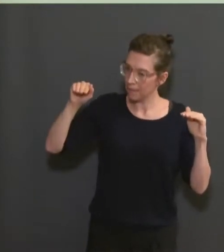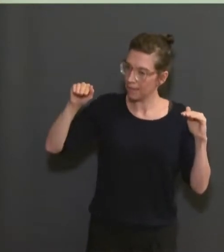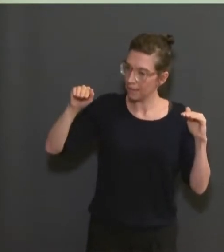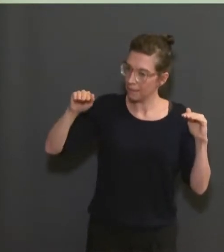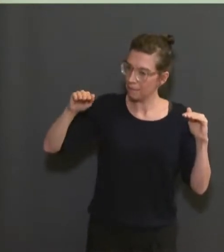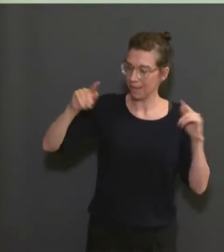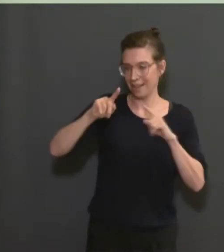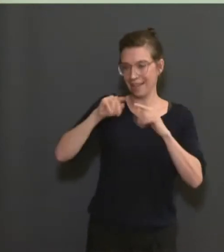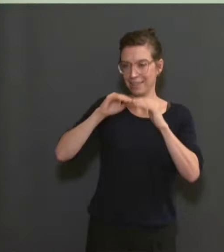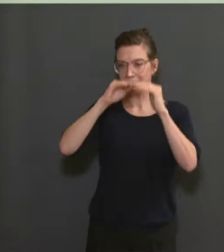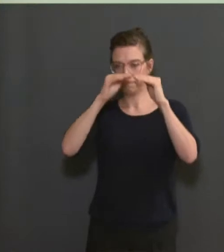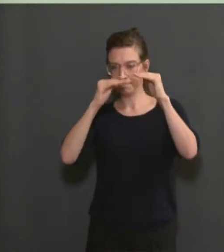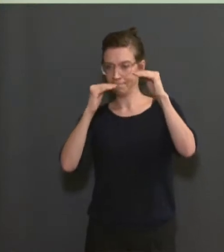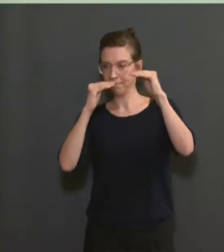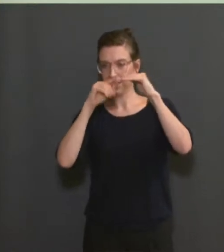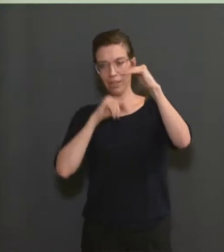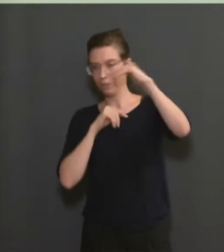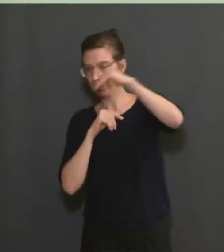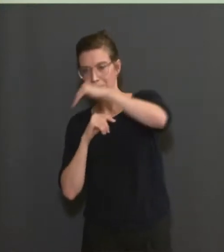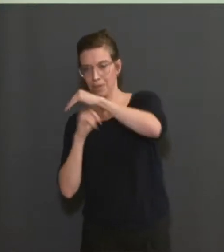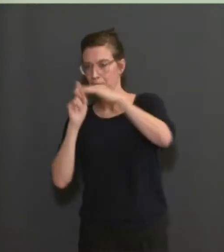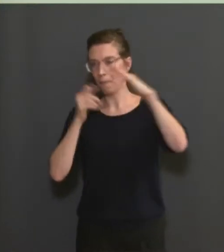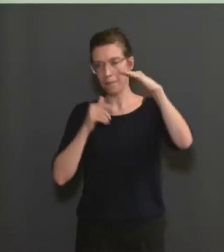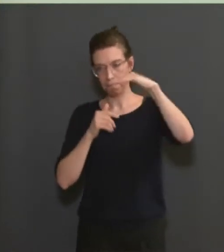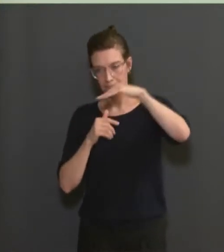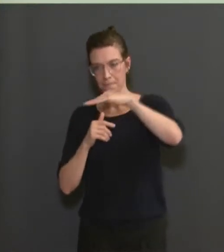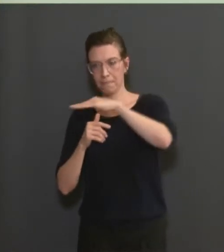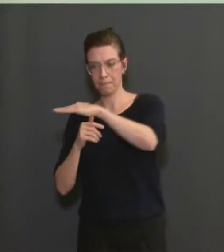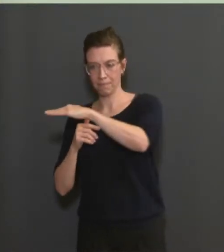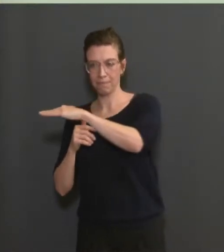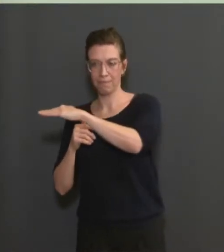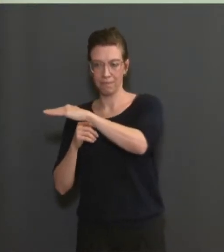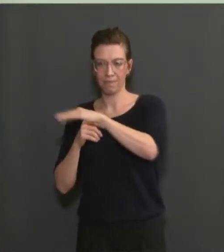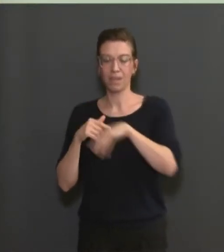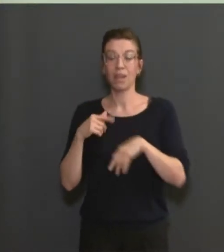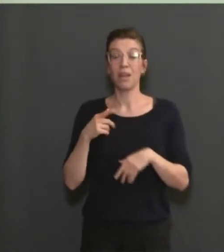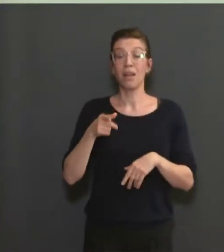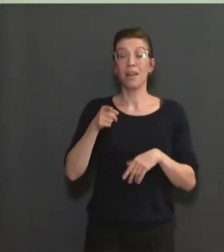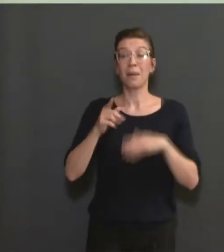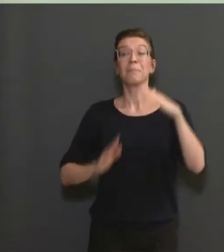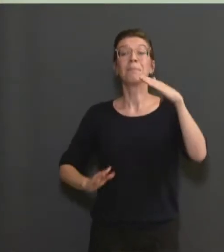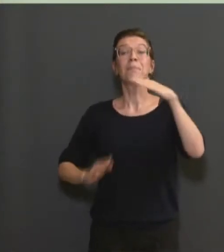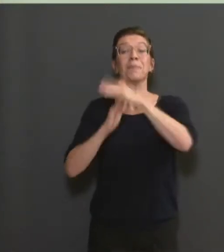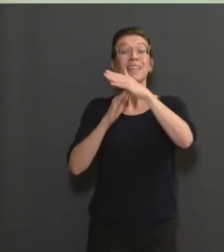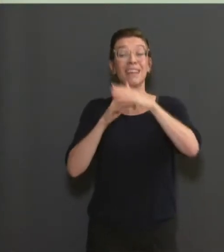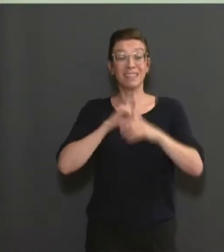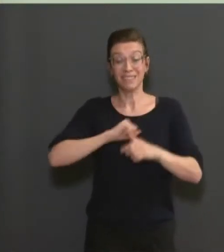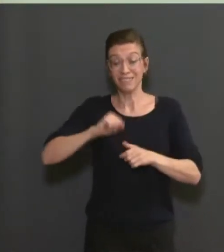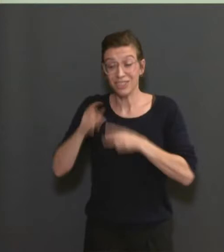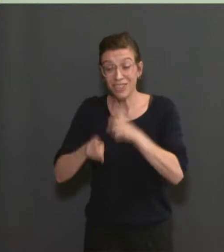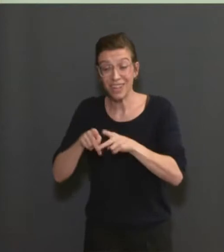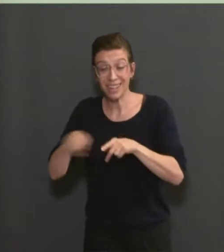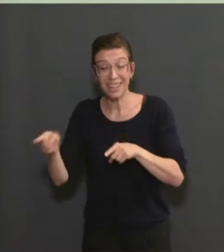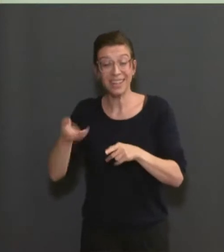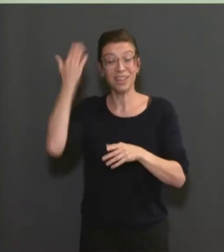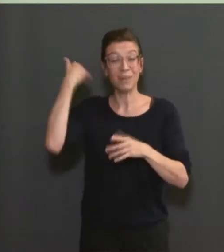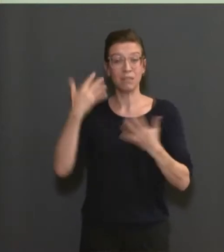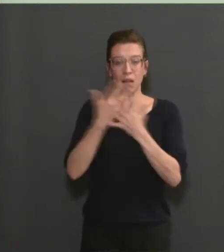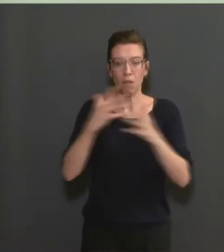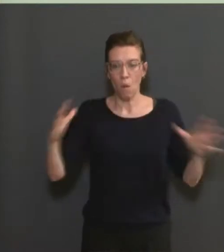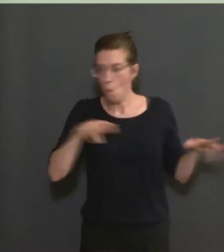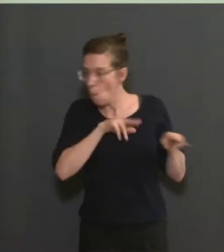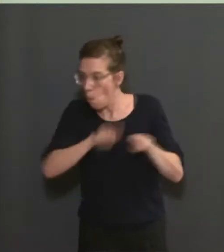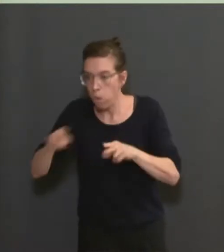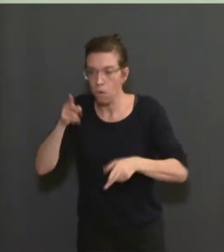tweede golf zal dus waarschijnlijk op maandag 9 november vallen met 1474